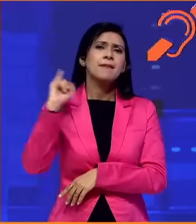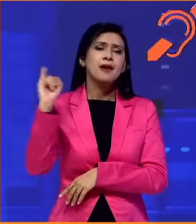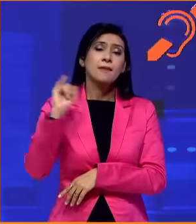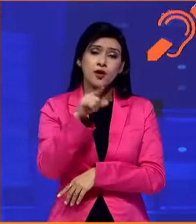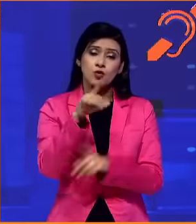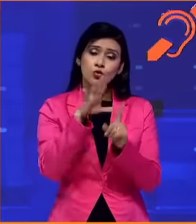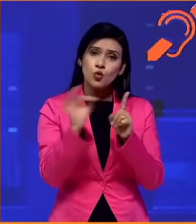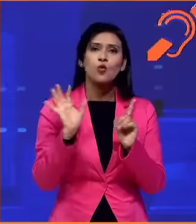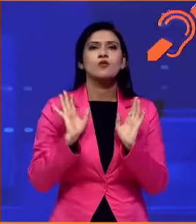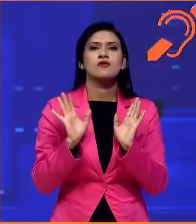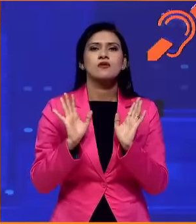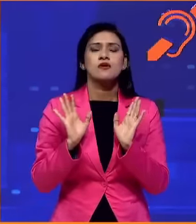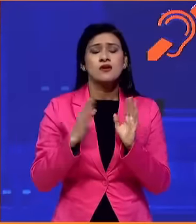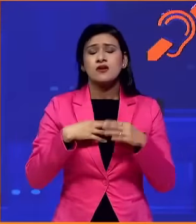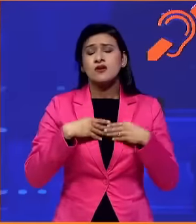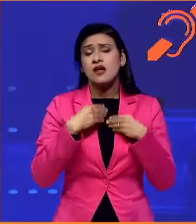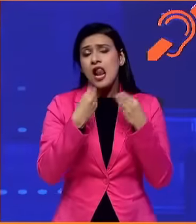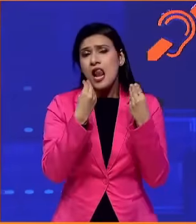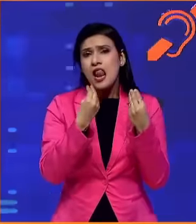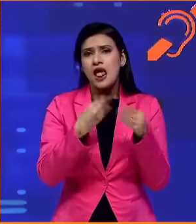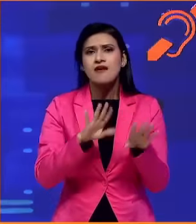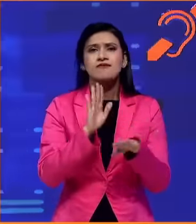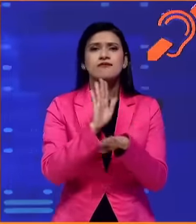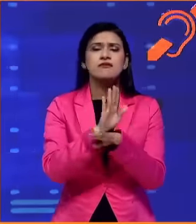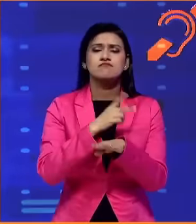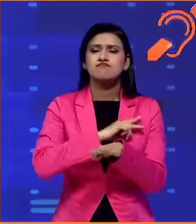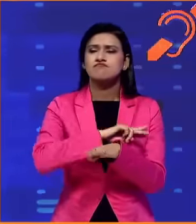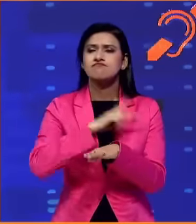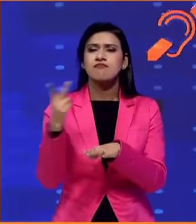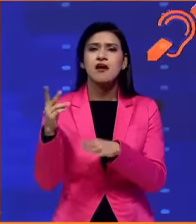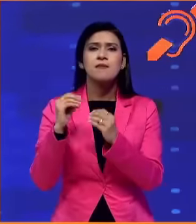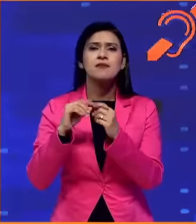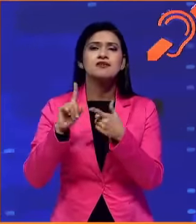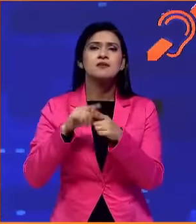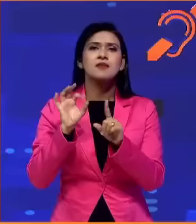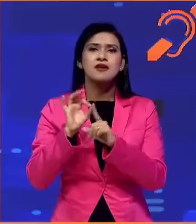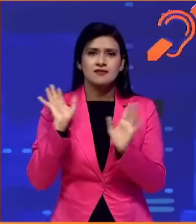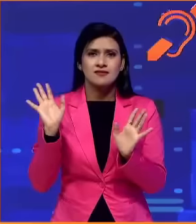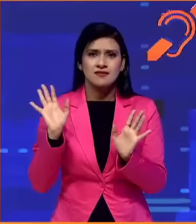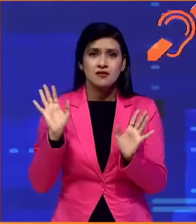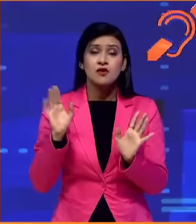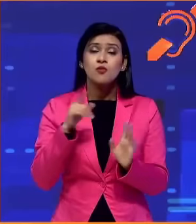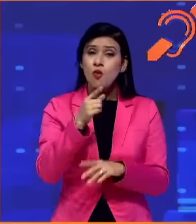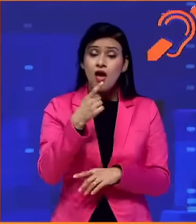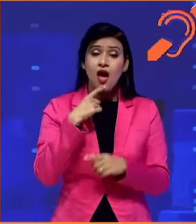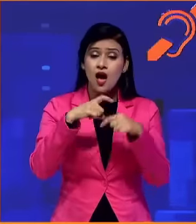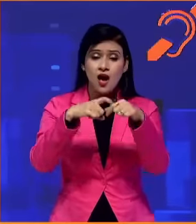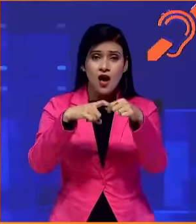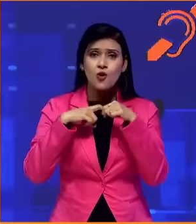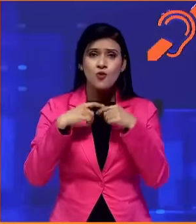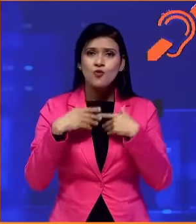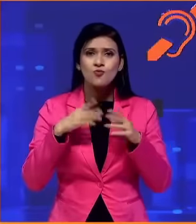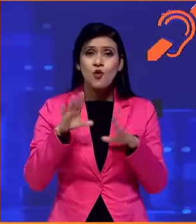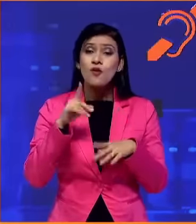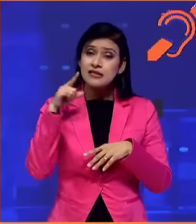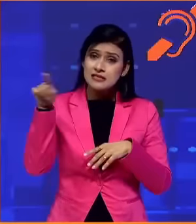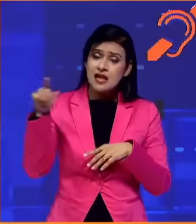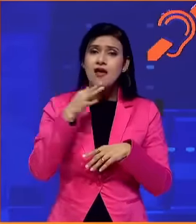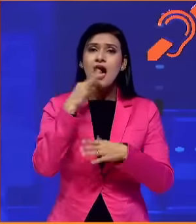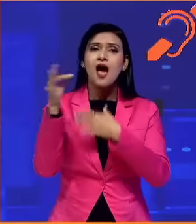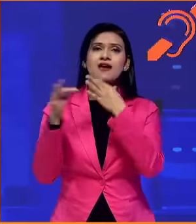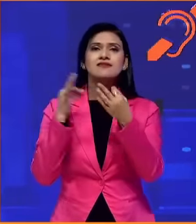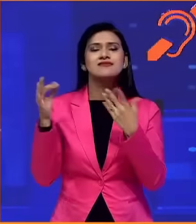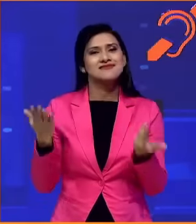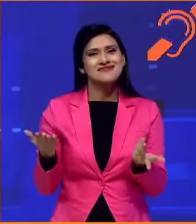देखिए,जोव्यक्तिपार्टीछोड़चुकाहै,वह अपनेरुखकोसहीठहरानेकेलिएकुछनकुछजरूरकहेगा। पहलाबिंदु। मिलिंददेवराने